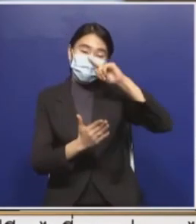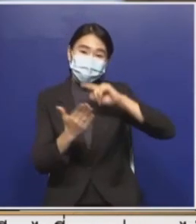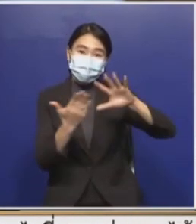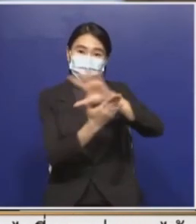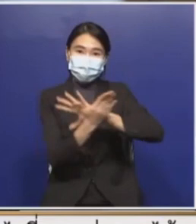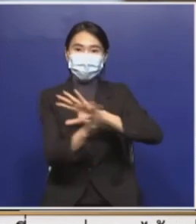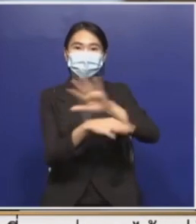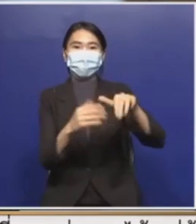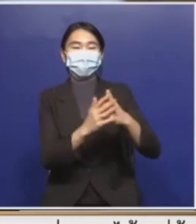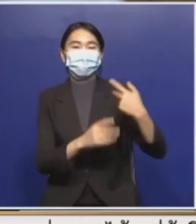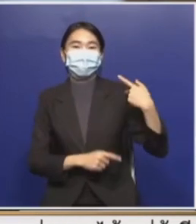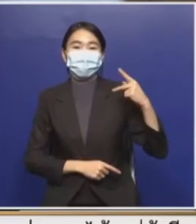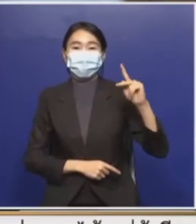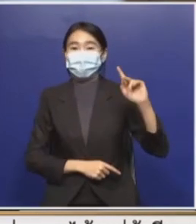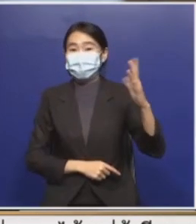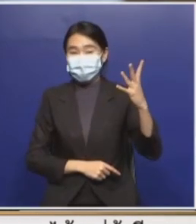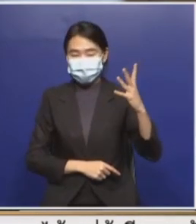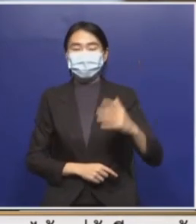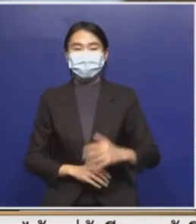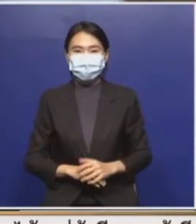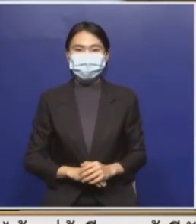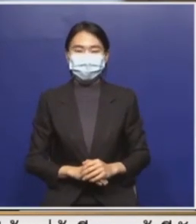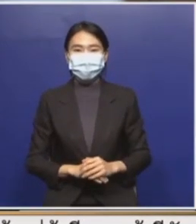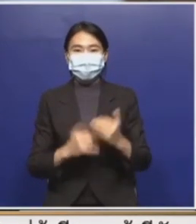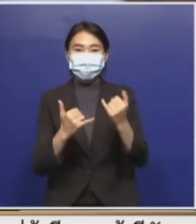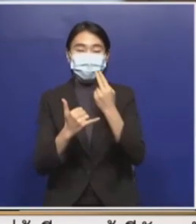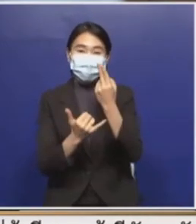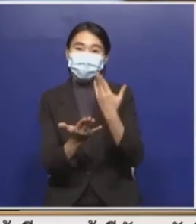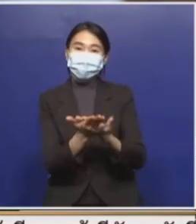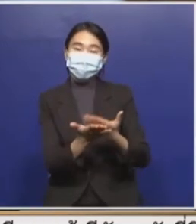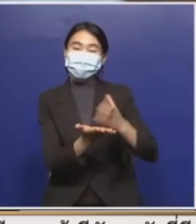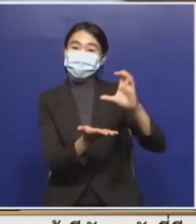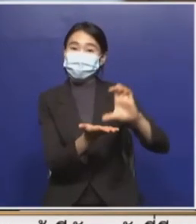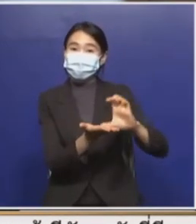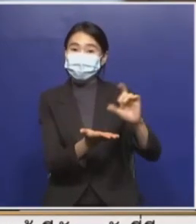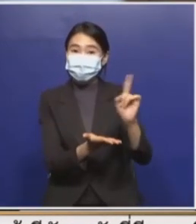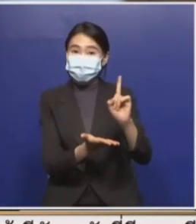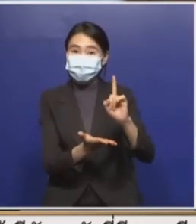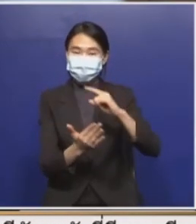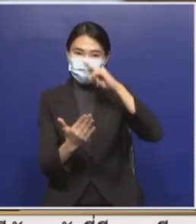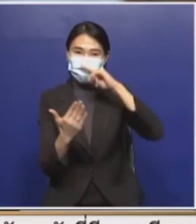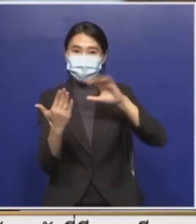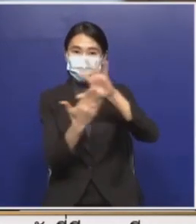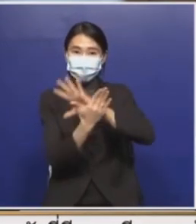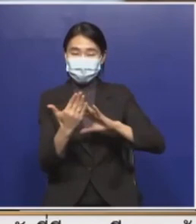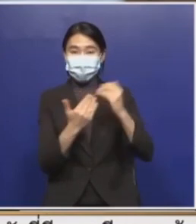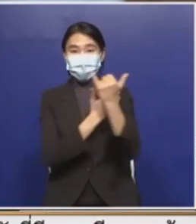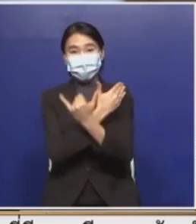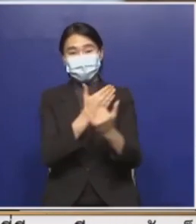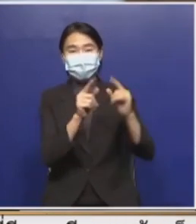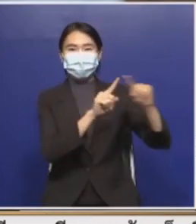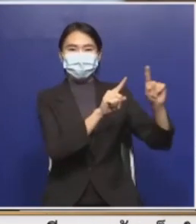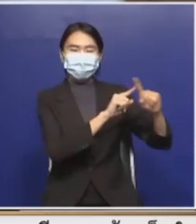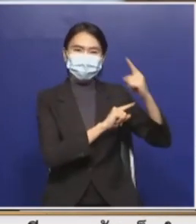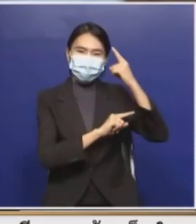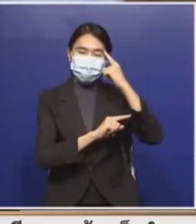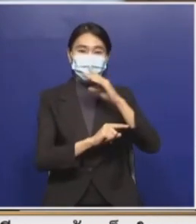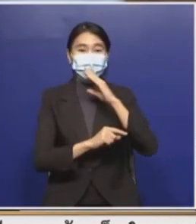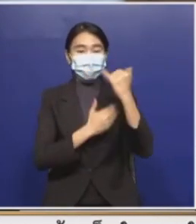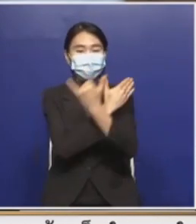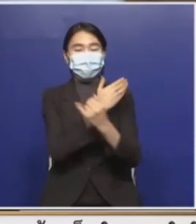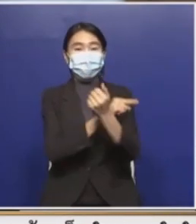นได้ซึ่งการจัดงบประมาณในประเทศต่างๆที่เขามีความเจริญแล้